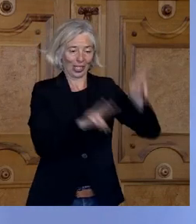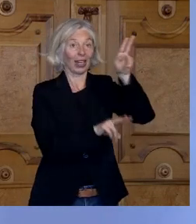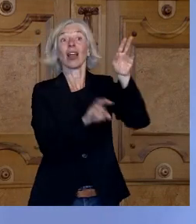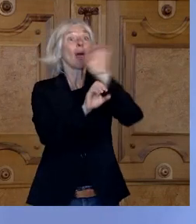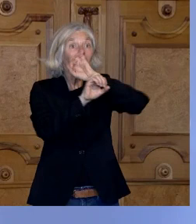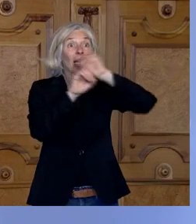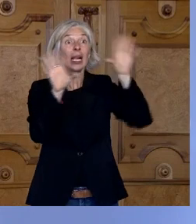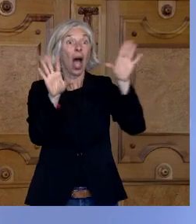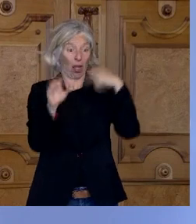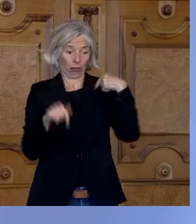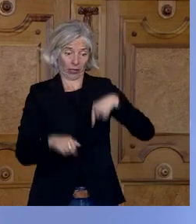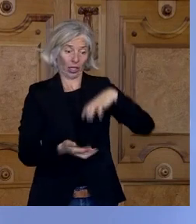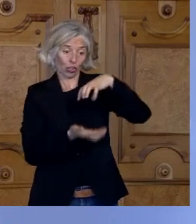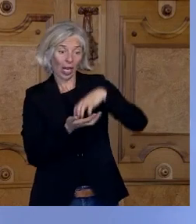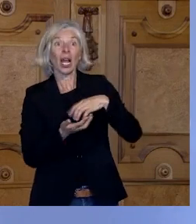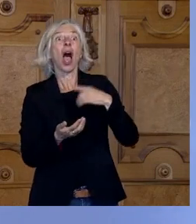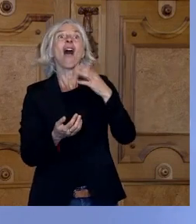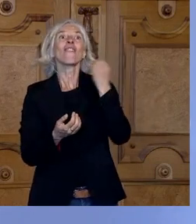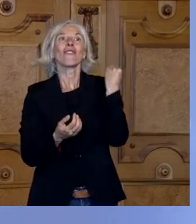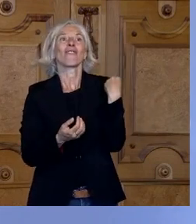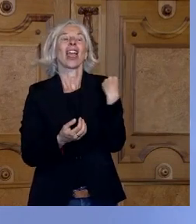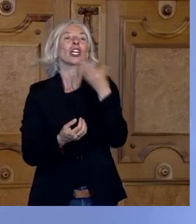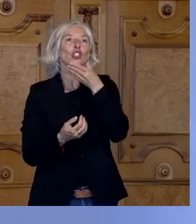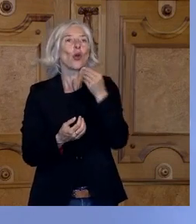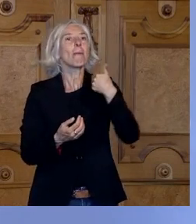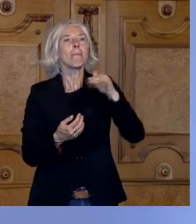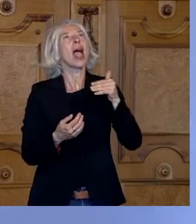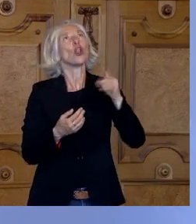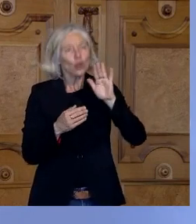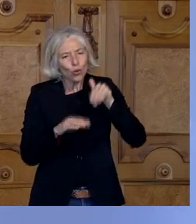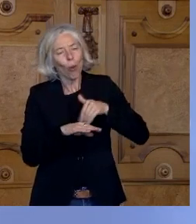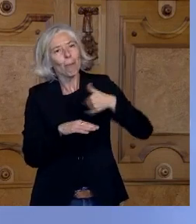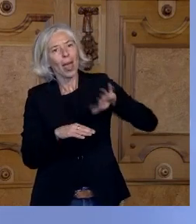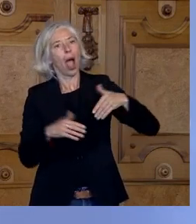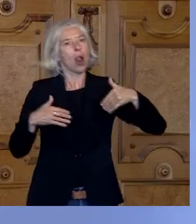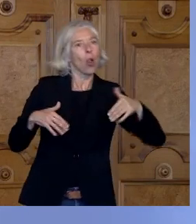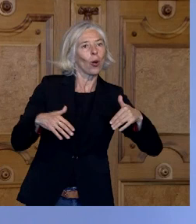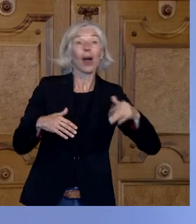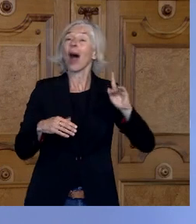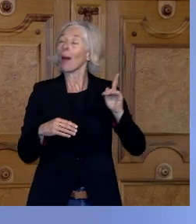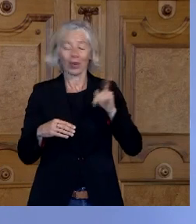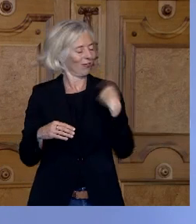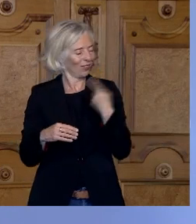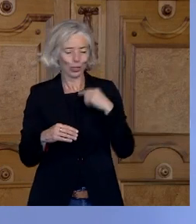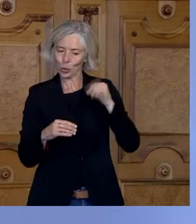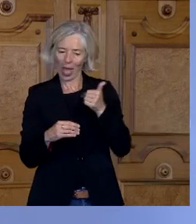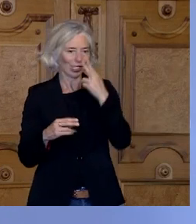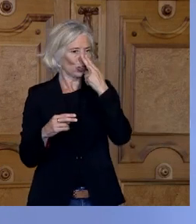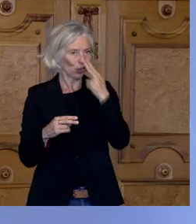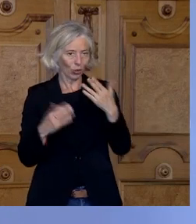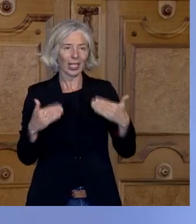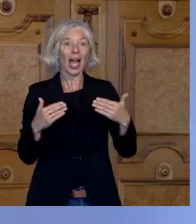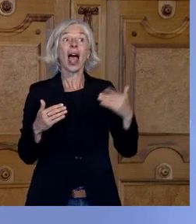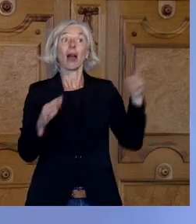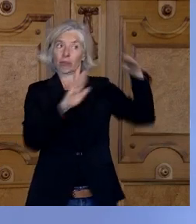wenn es weitere Lockerungen geben kann. Aber ich glaube, dass unser Augenmerk vor allem jetzt erstmal darauf gesetzt werden muss, dass diese Lockerungen,